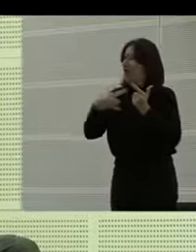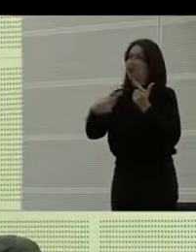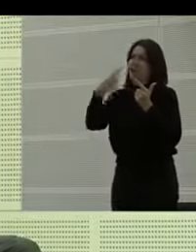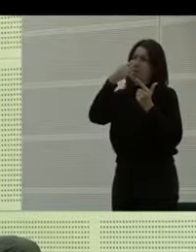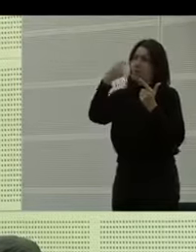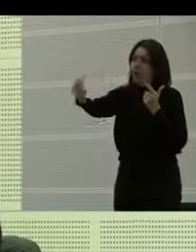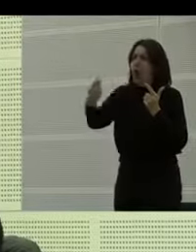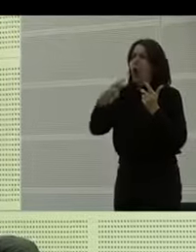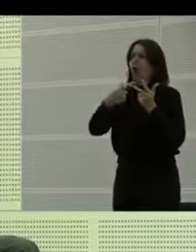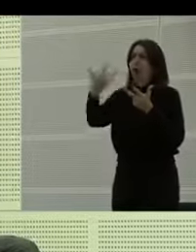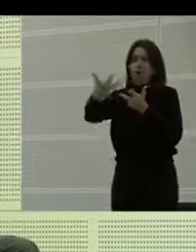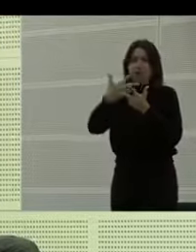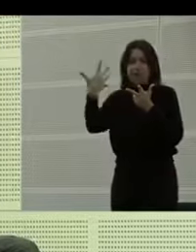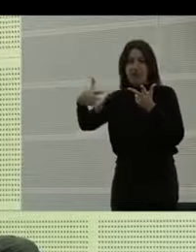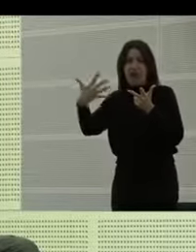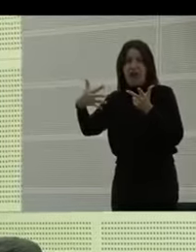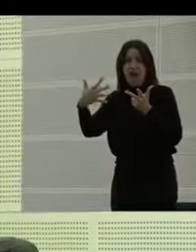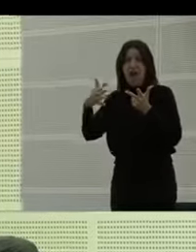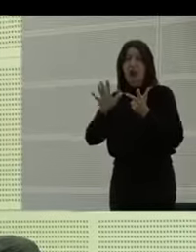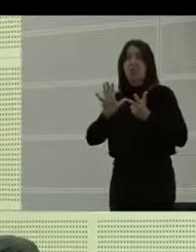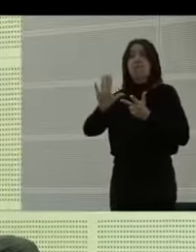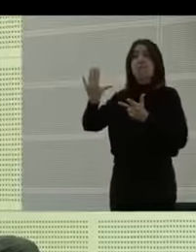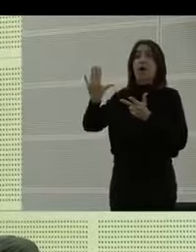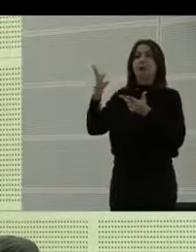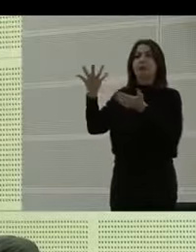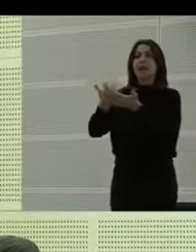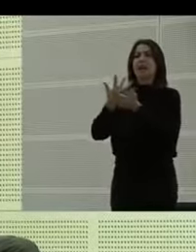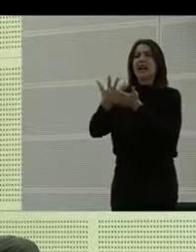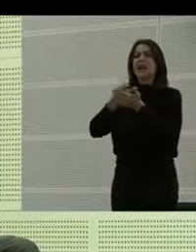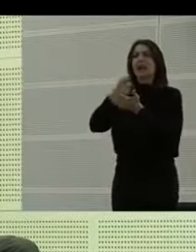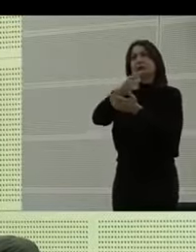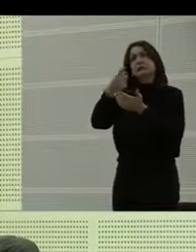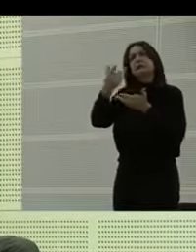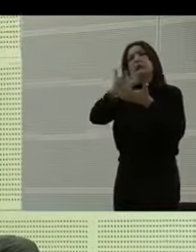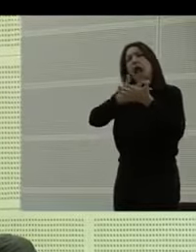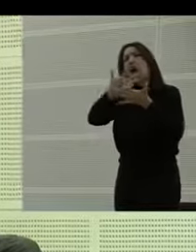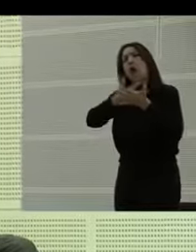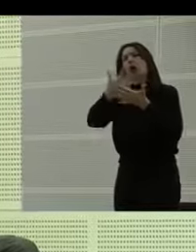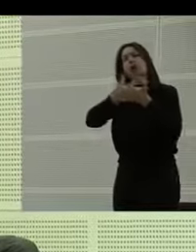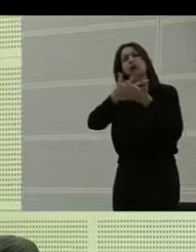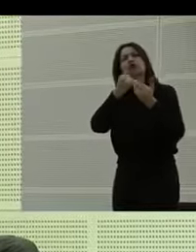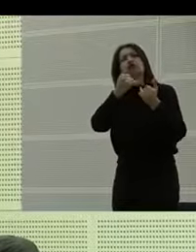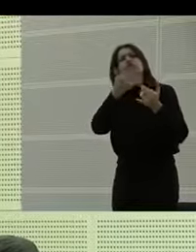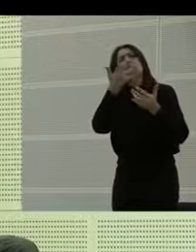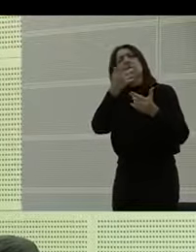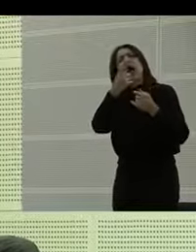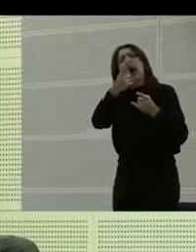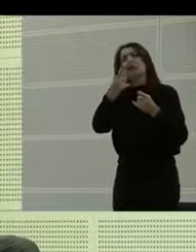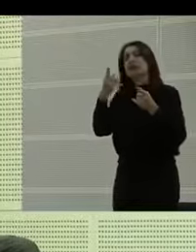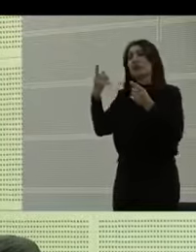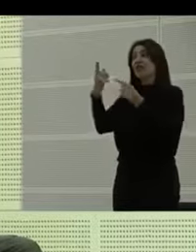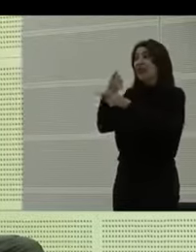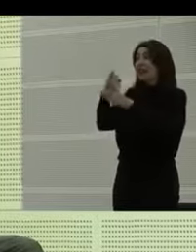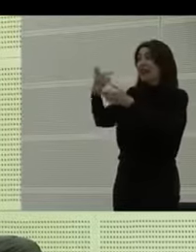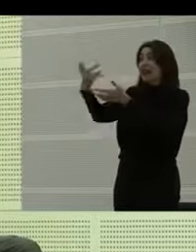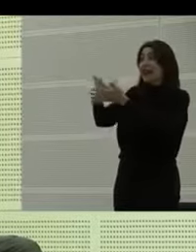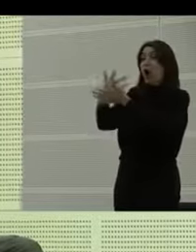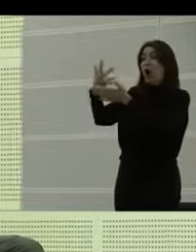Pinocchio, ma non mi hanno mai turbata quanto mi ha turbato la Sirenetta.